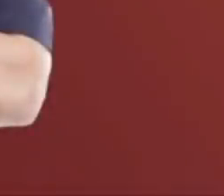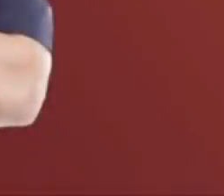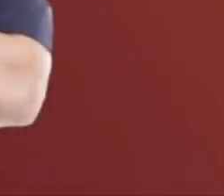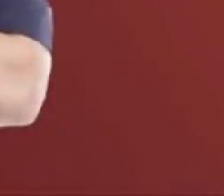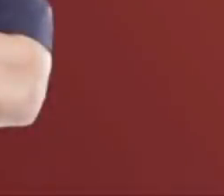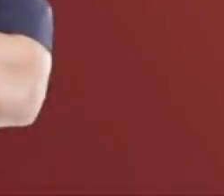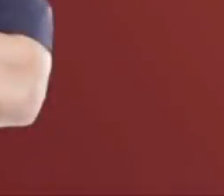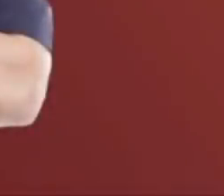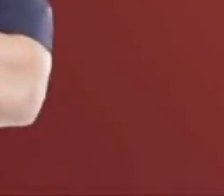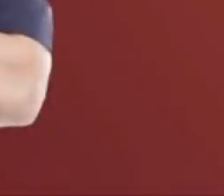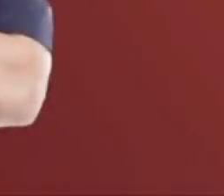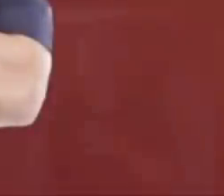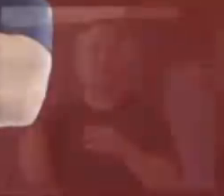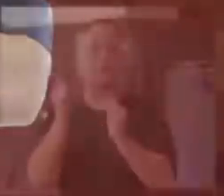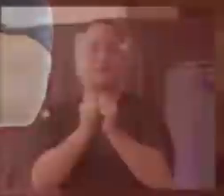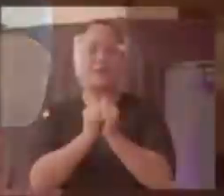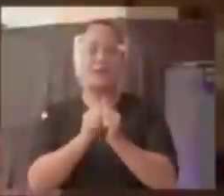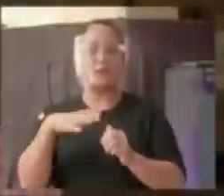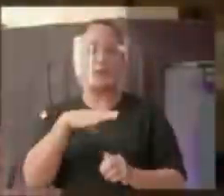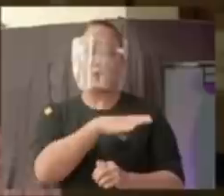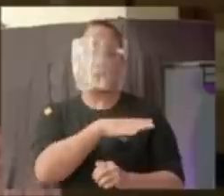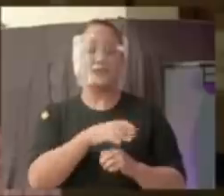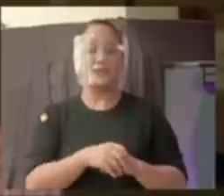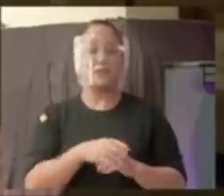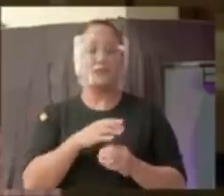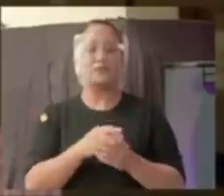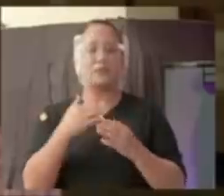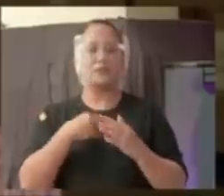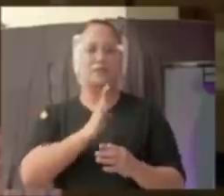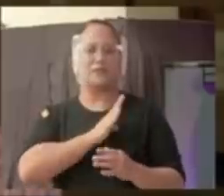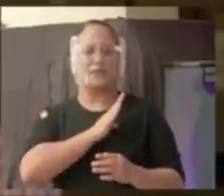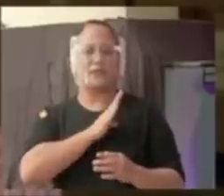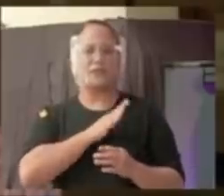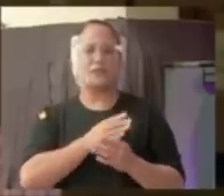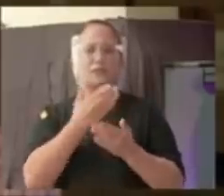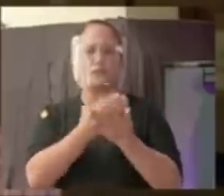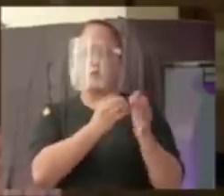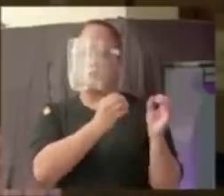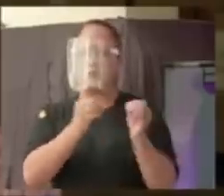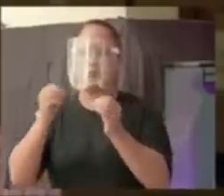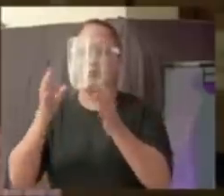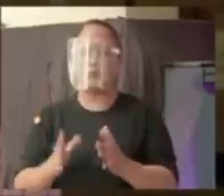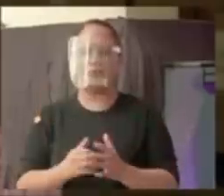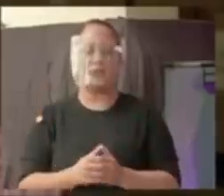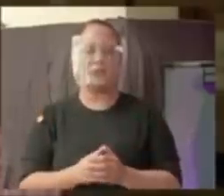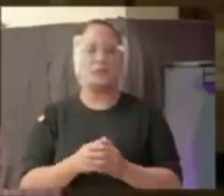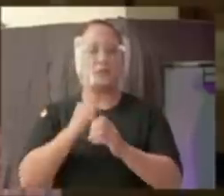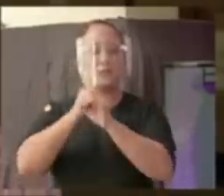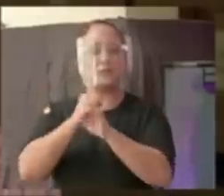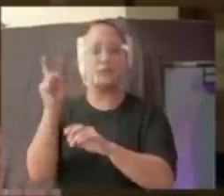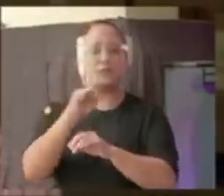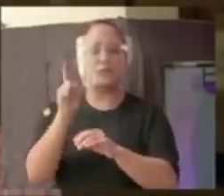dati kong kasamahan sa Kongreso. Maaasahan, napakabait at napakahusay na organisador. Isinusulong niya ang